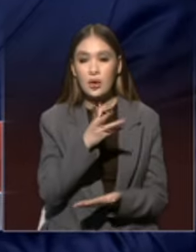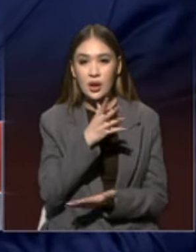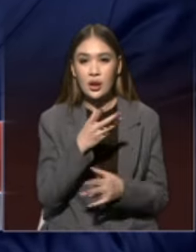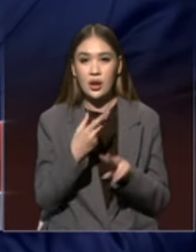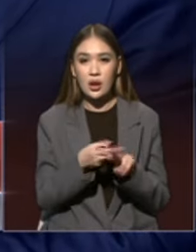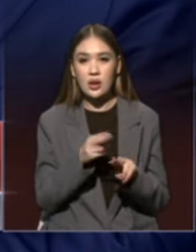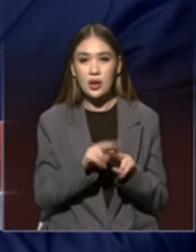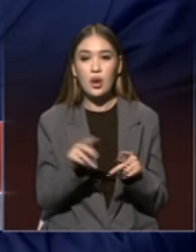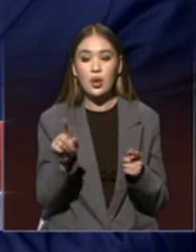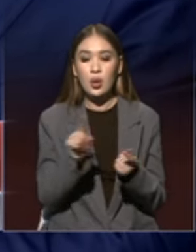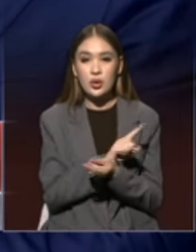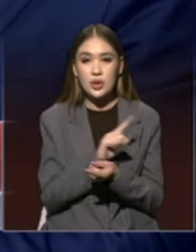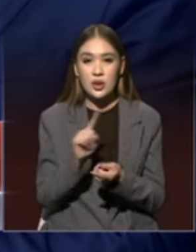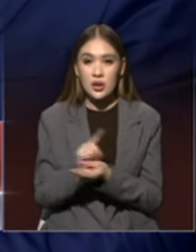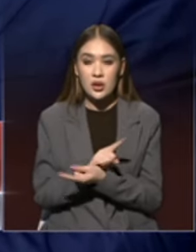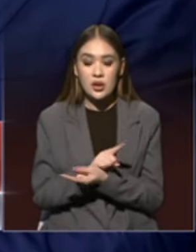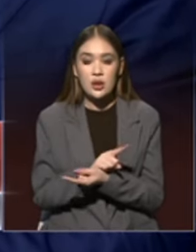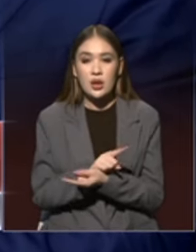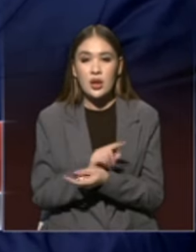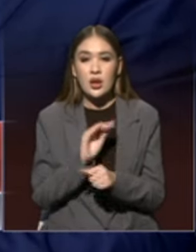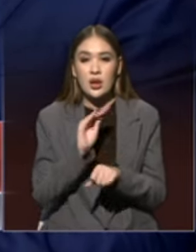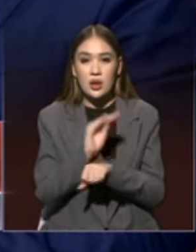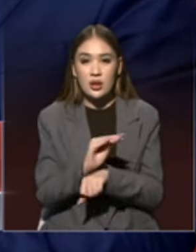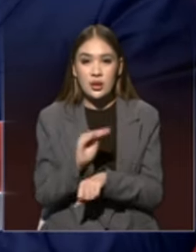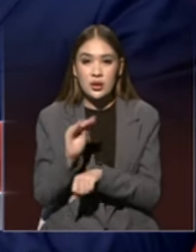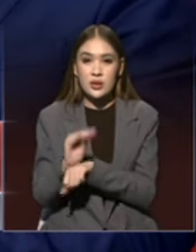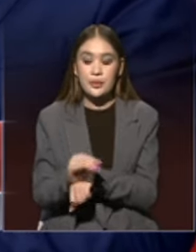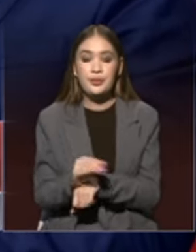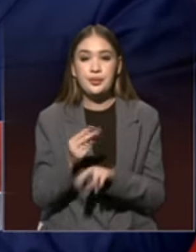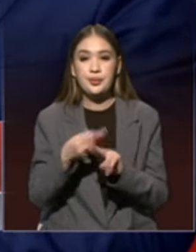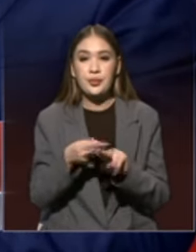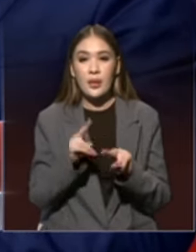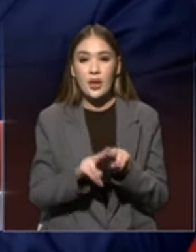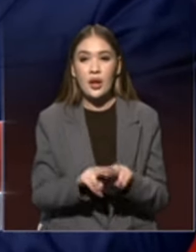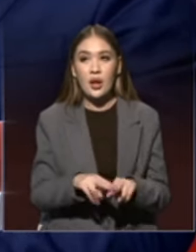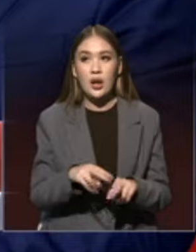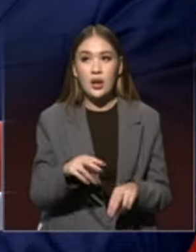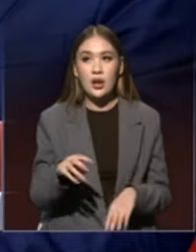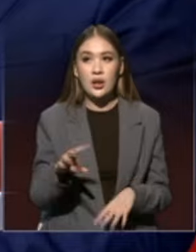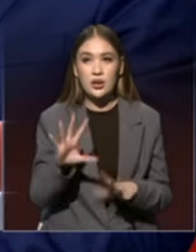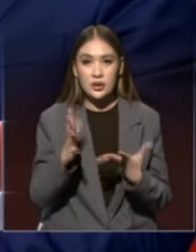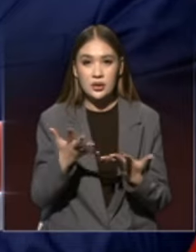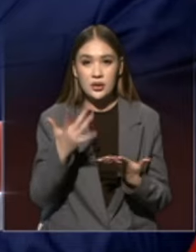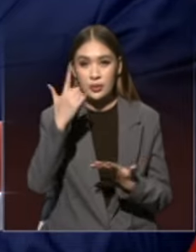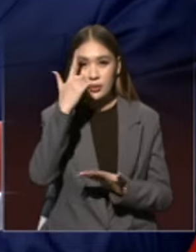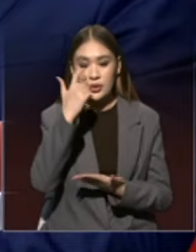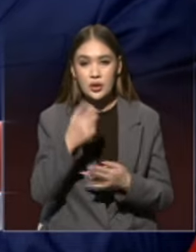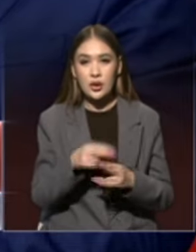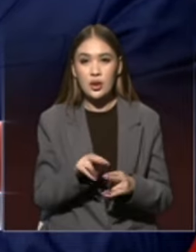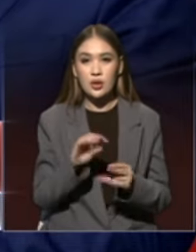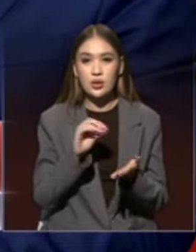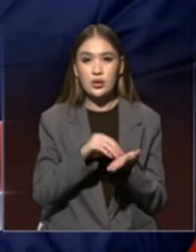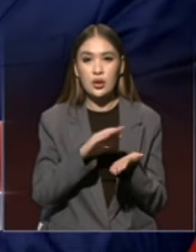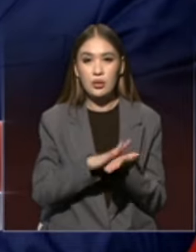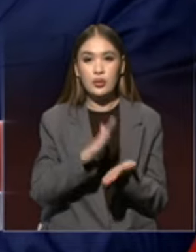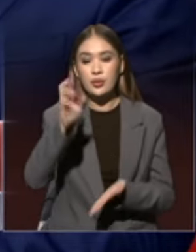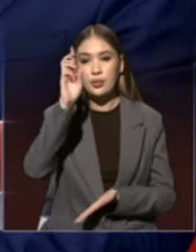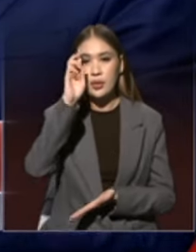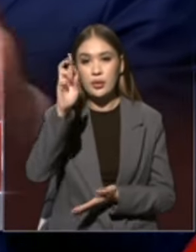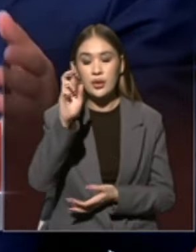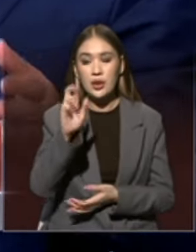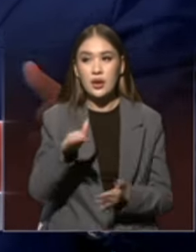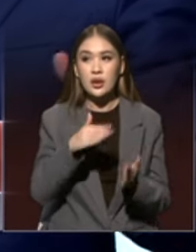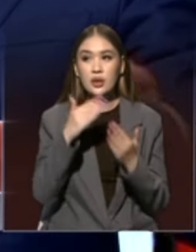қағидаларға өзгеріс енгізіп, енді саяжайлар тұрғындары енді жалғыз үй танылса, сол кезде біз өтейміз мемлекет тарапынан. Андай